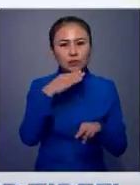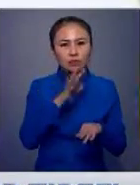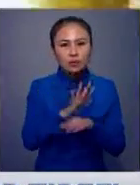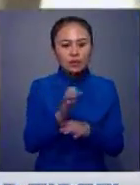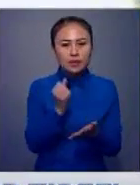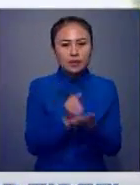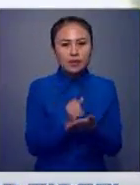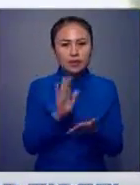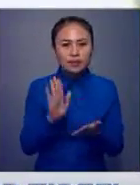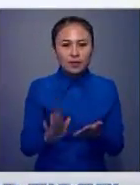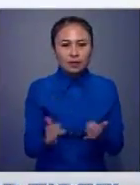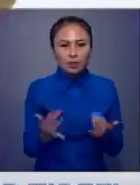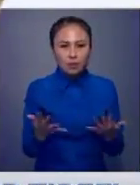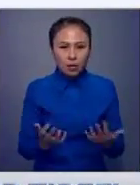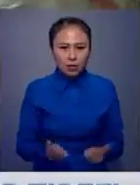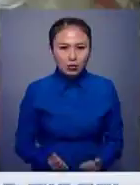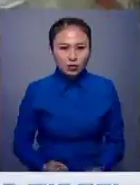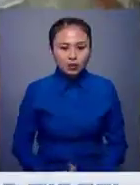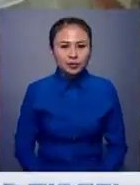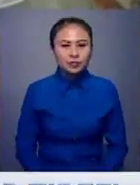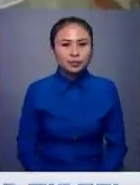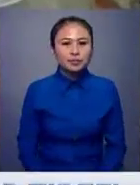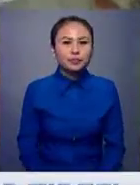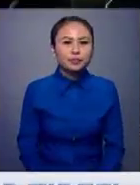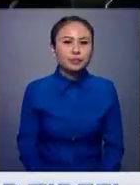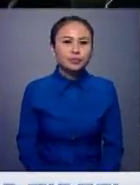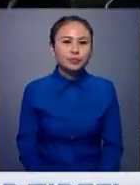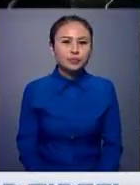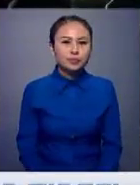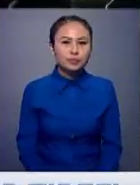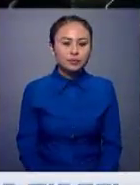шығаруға сертификат алған.